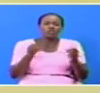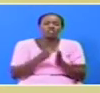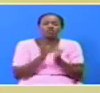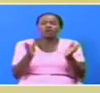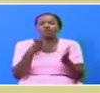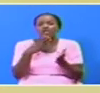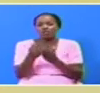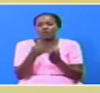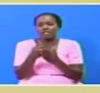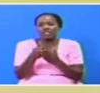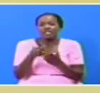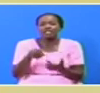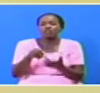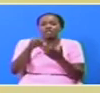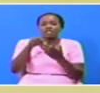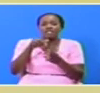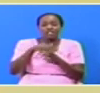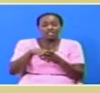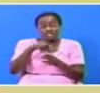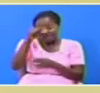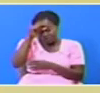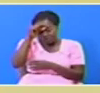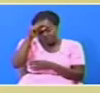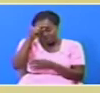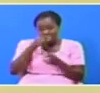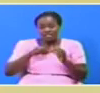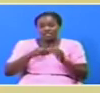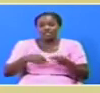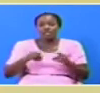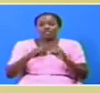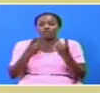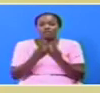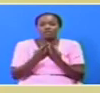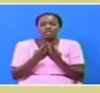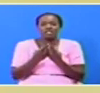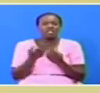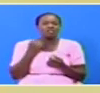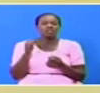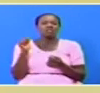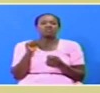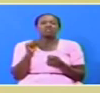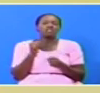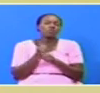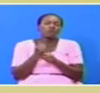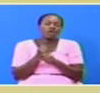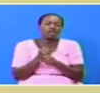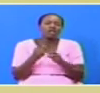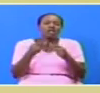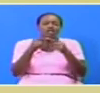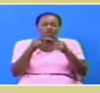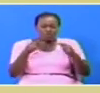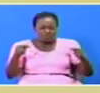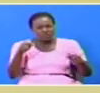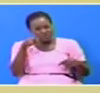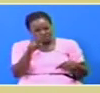uliokithiri zaidi katika asasi mbalimbali za serikali. Amepuzilia mbali madai kwamba anatumiwa na upande wa upinzani. Hivi